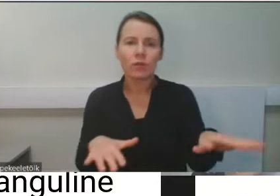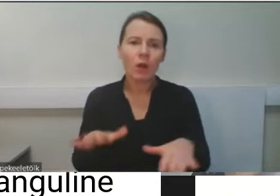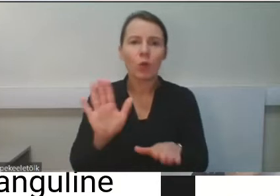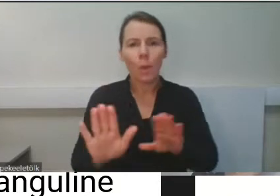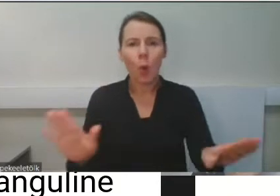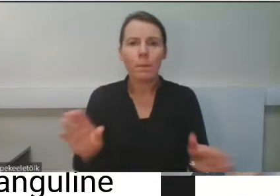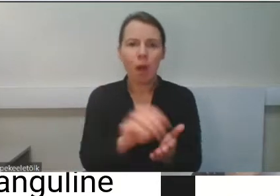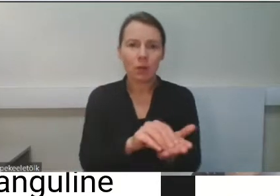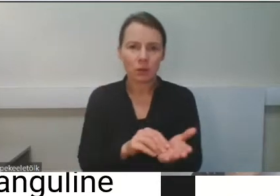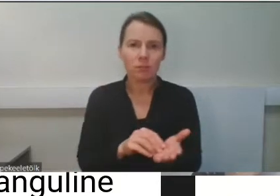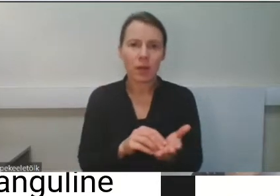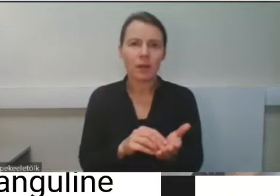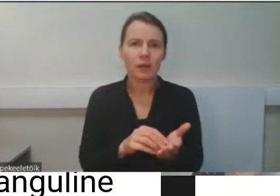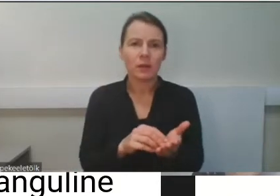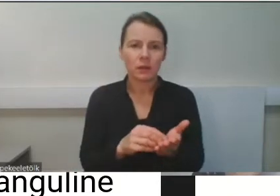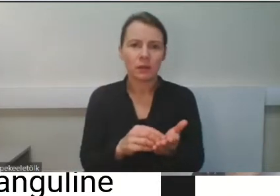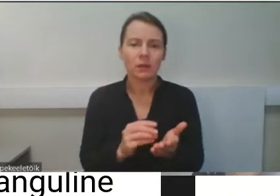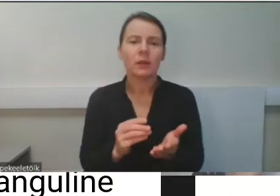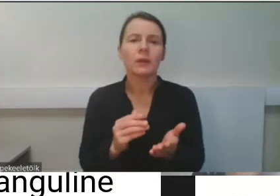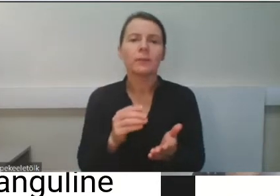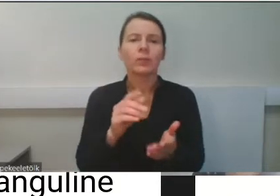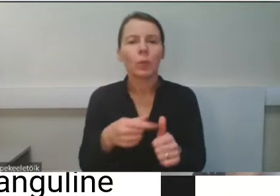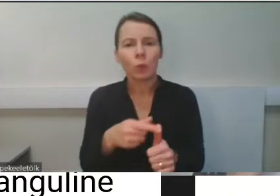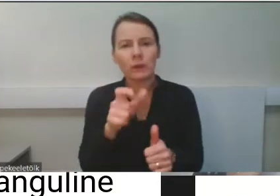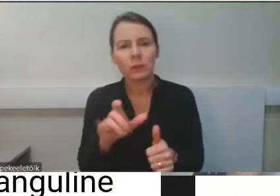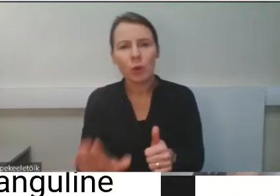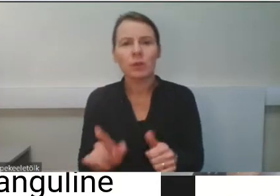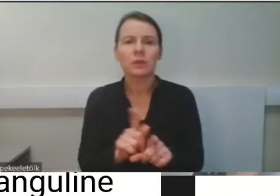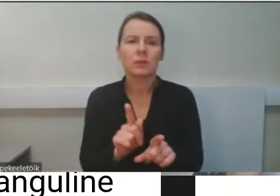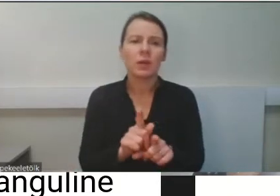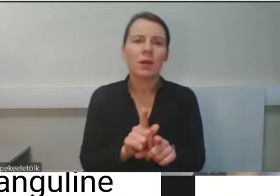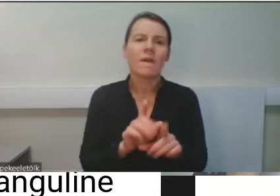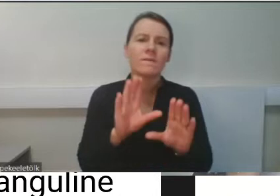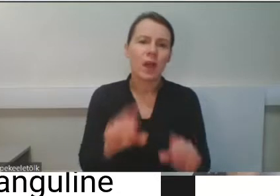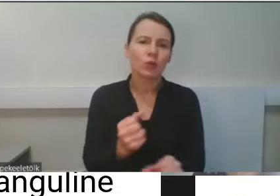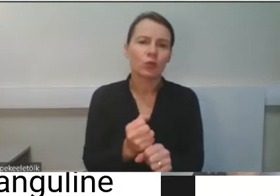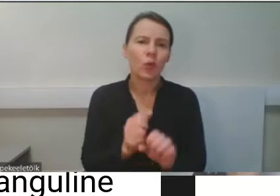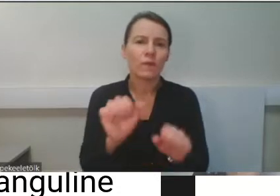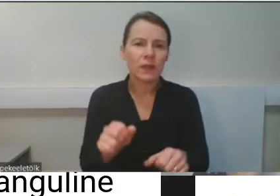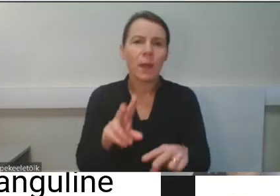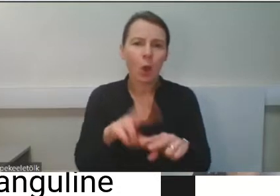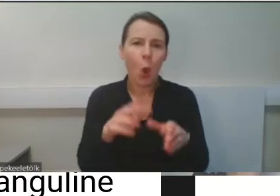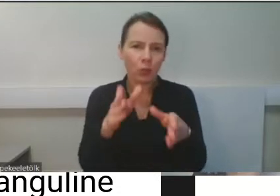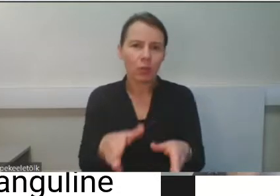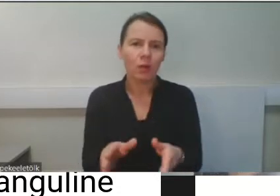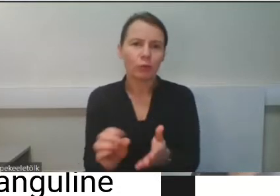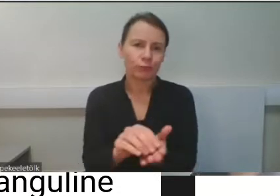inimesed kui vähenenud töövõimega inimesed või osalise töövõimega inimesed näiteks või puuduva töövõimega, et on siis